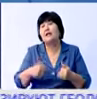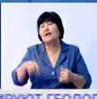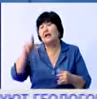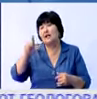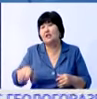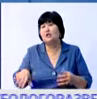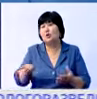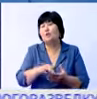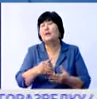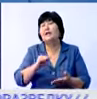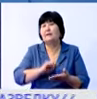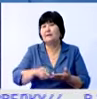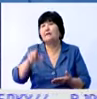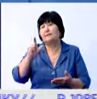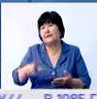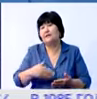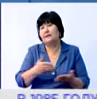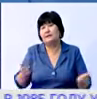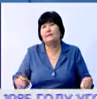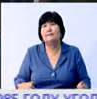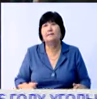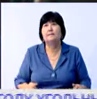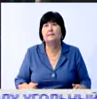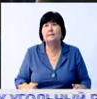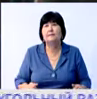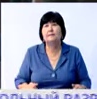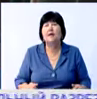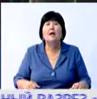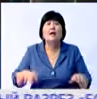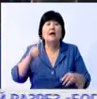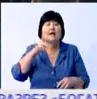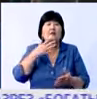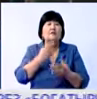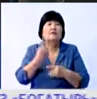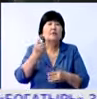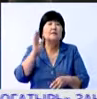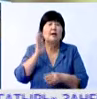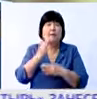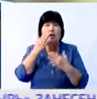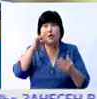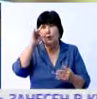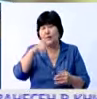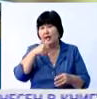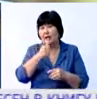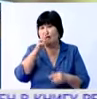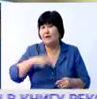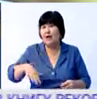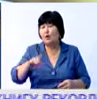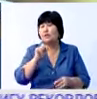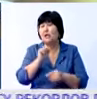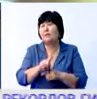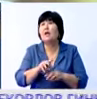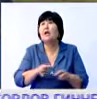и средств массовой информации как известно своем первом послании народу казахстана глава государства поручил